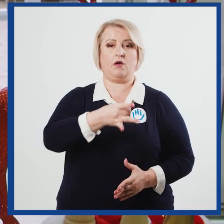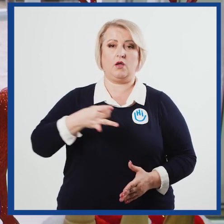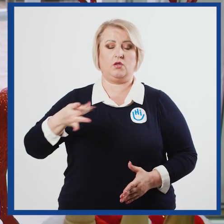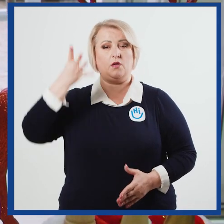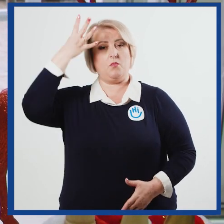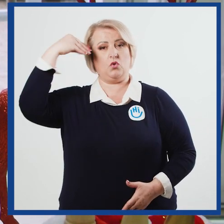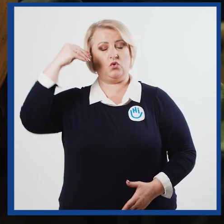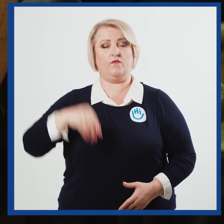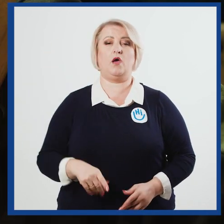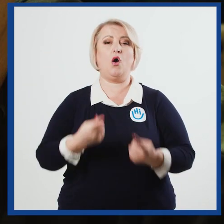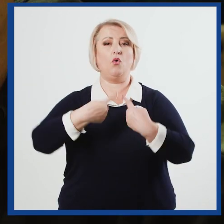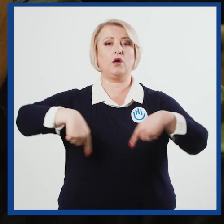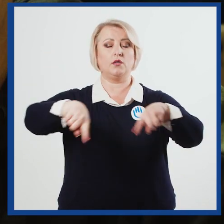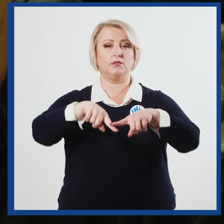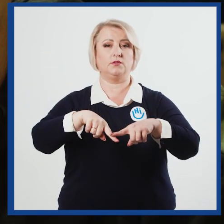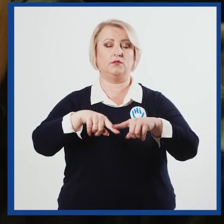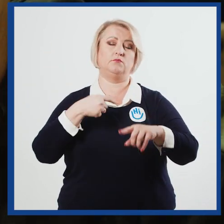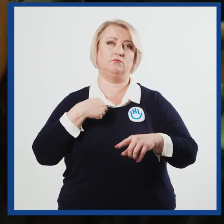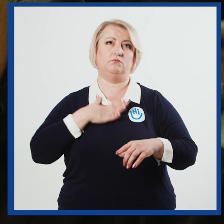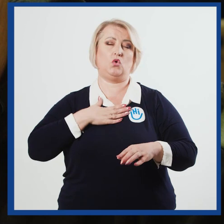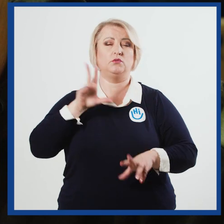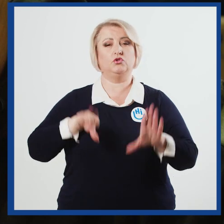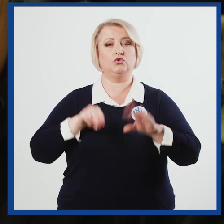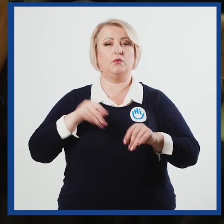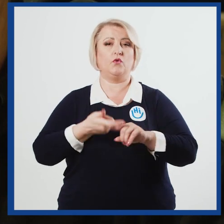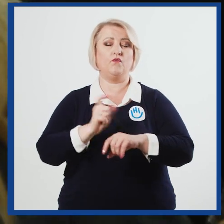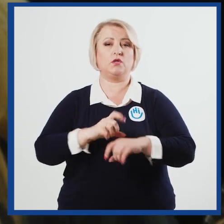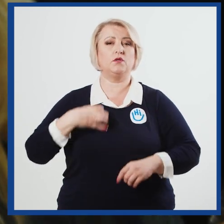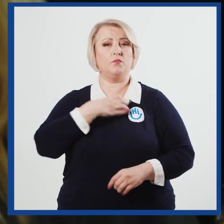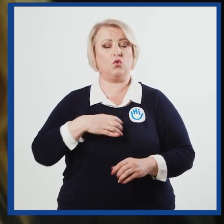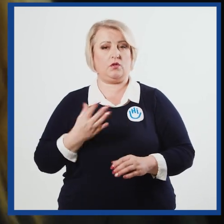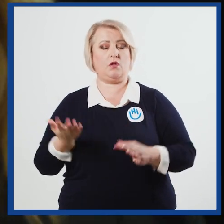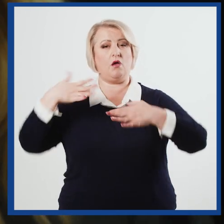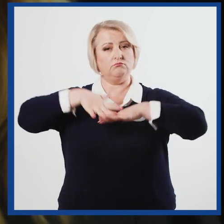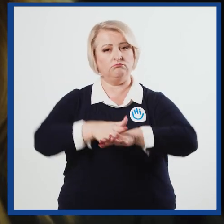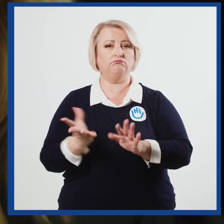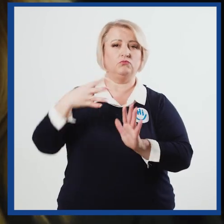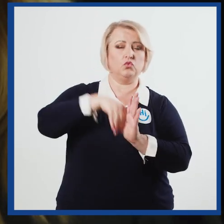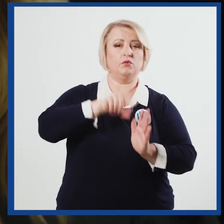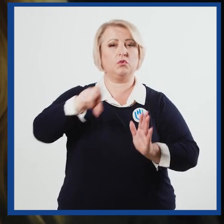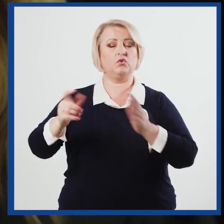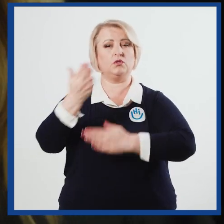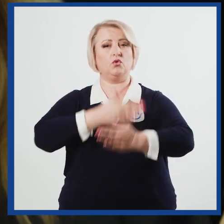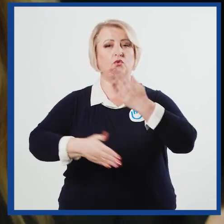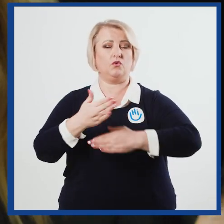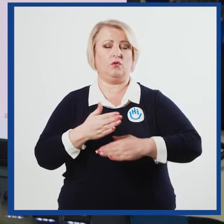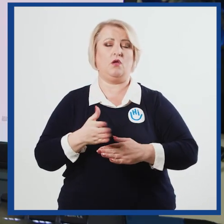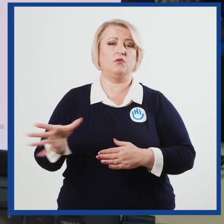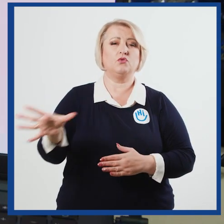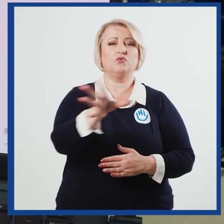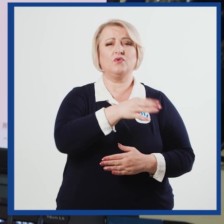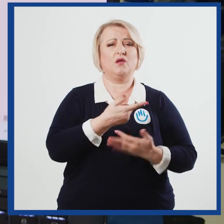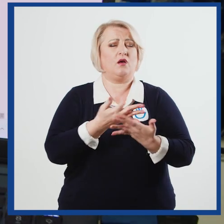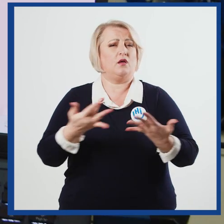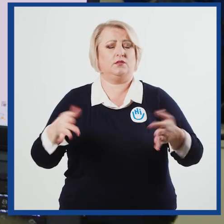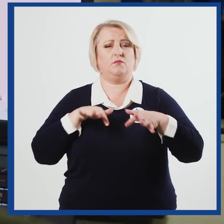importantă includerea persoanelor cu dizabilități în toate fazele de acțiune umanitară, iar pentru aceasta sunt necesare acțiuni de instruire continuă